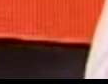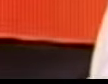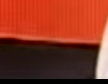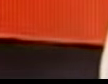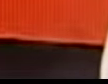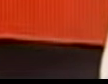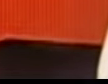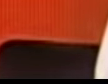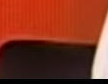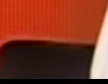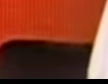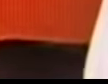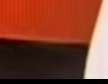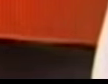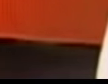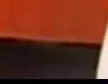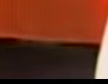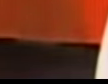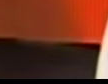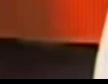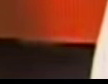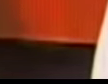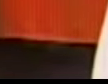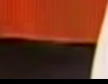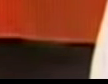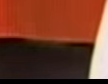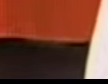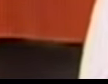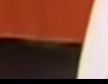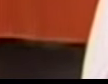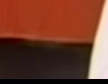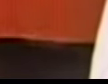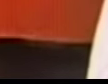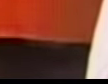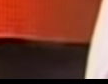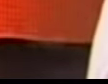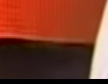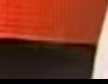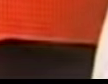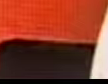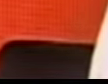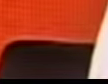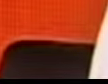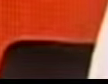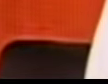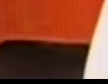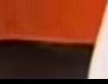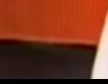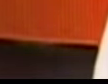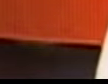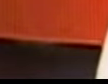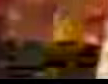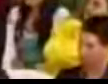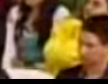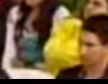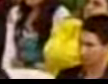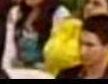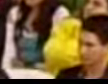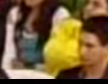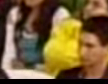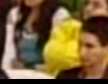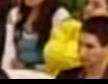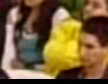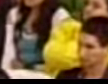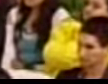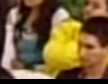chasnami, archidona, picarka, archidona, pimikarka. Shinaka, taita, kuna, mama, kuna, shamuk, semanami, kutin, yata, shuk, yakta,